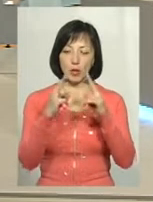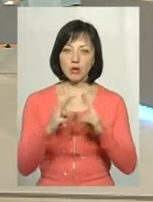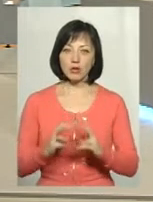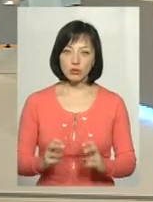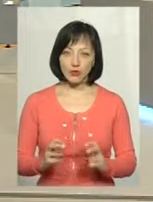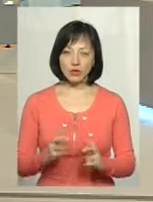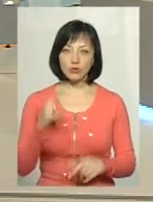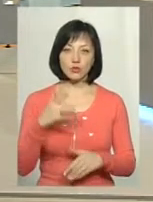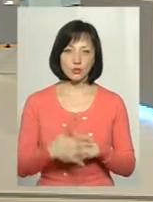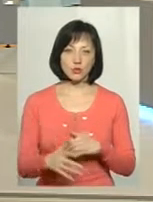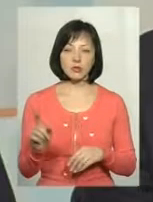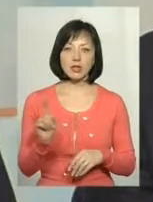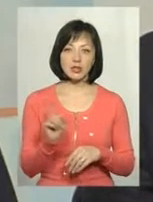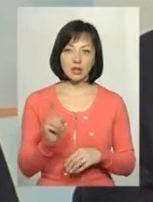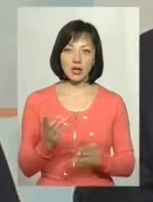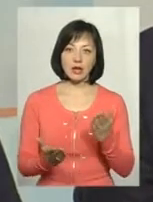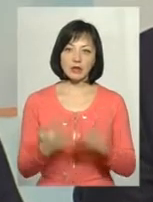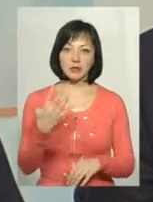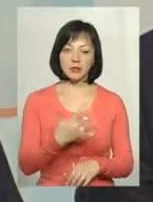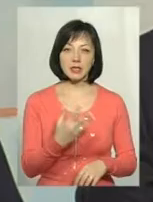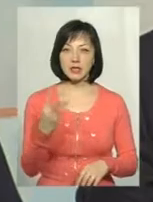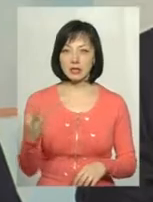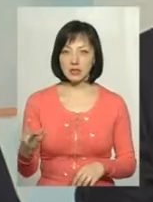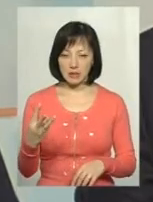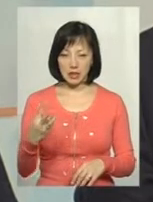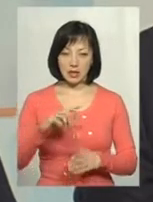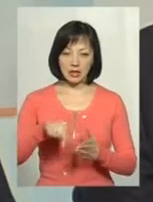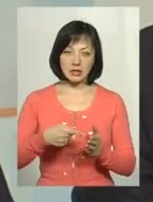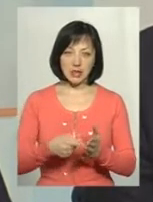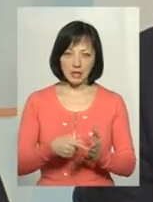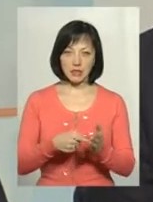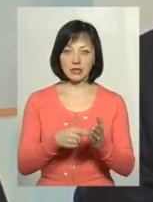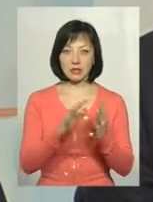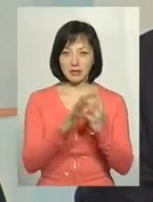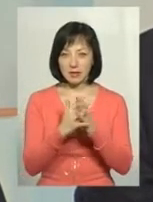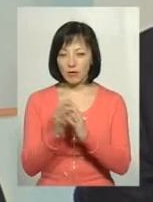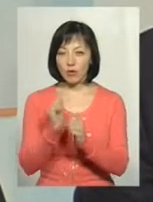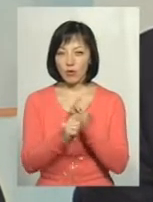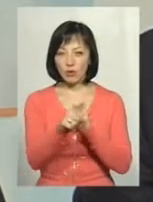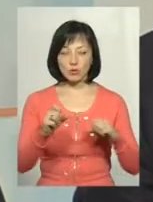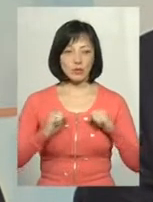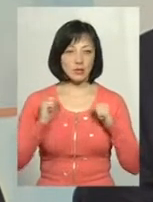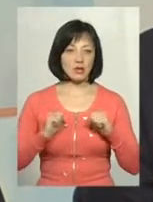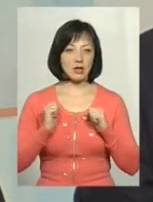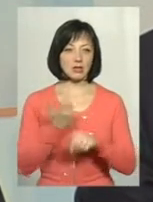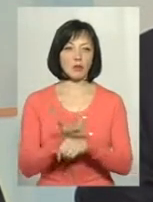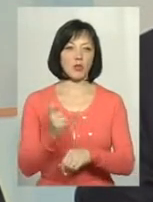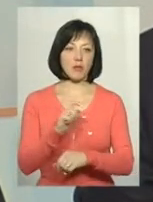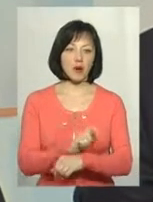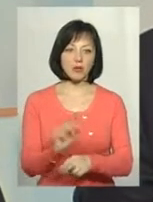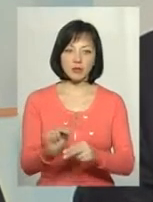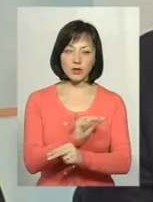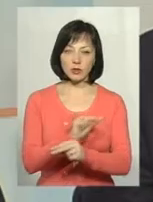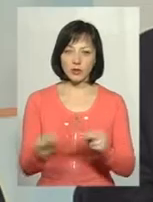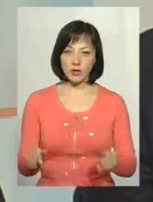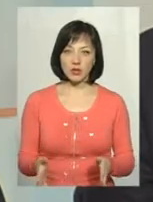проаналізувати. Зрозуміло, що якщо 53 населених пункти, то ми старалися в кожному селі по максимуму